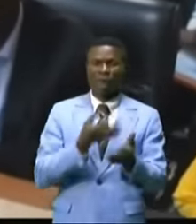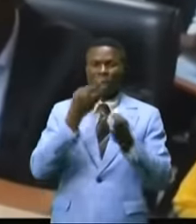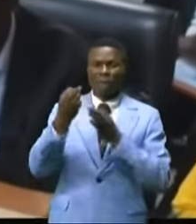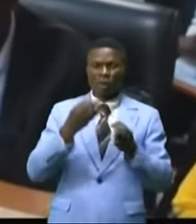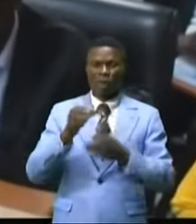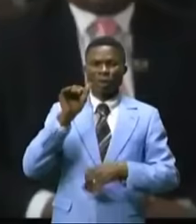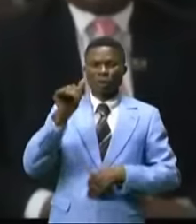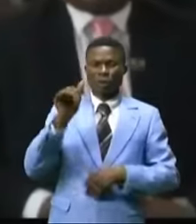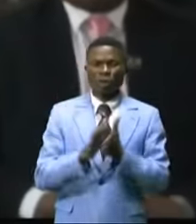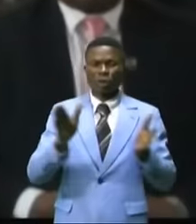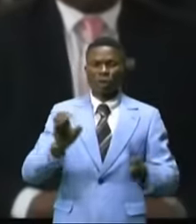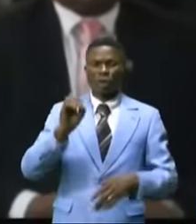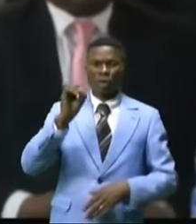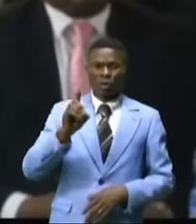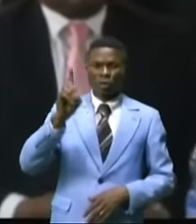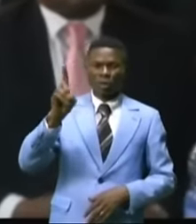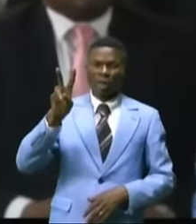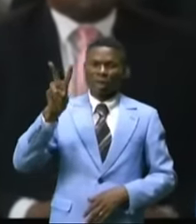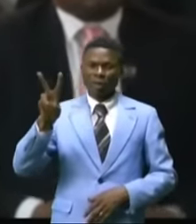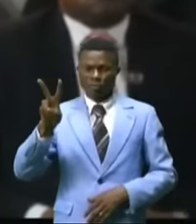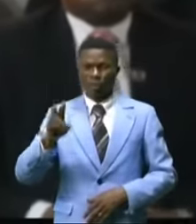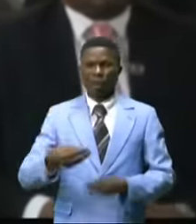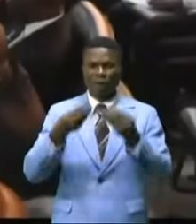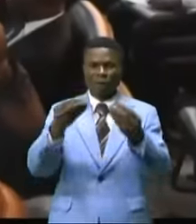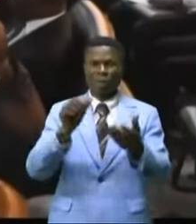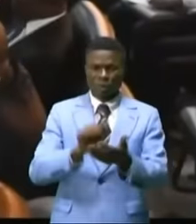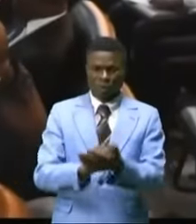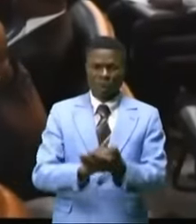DG de l'ODV qui en est le fournisseur.